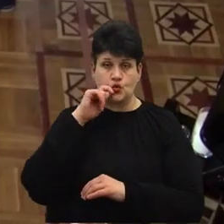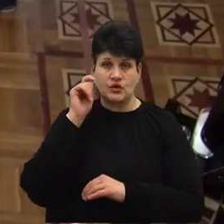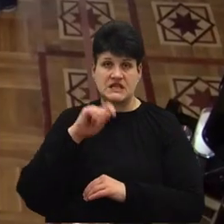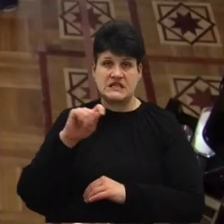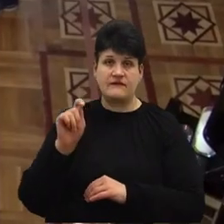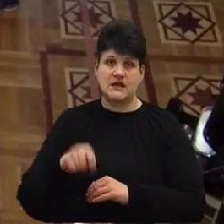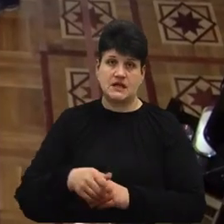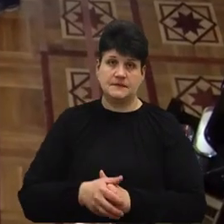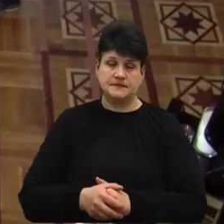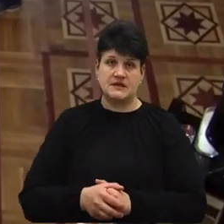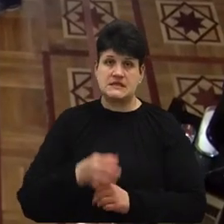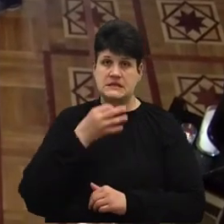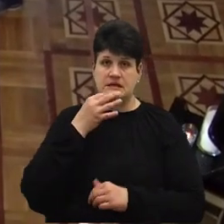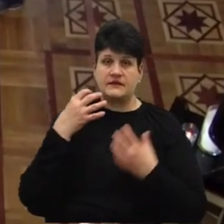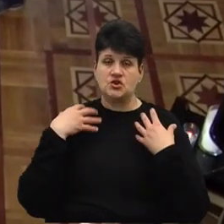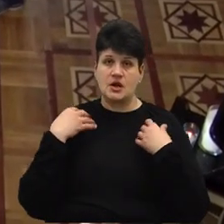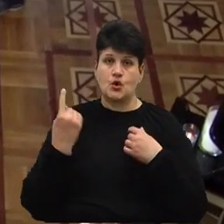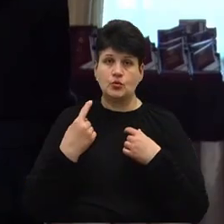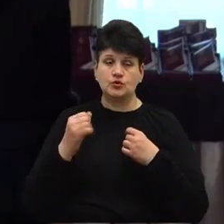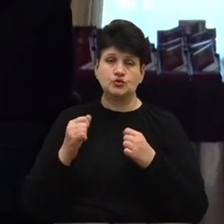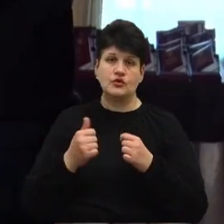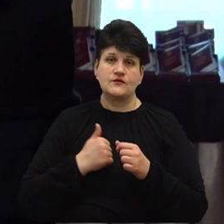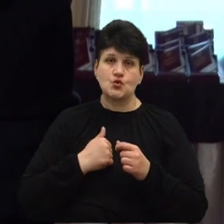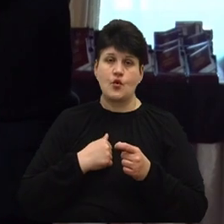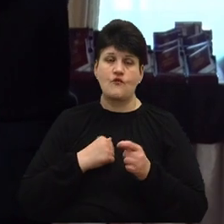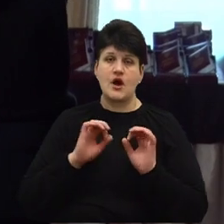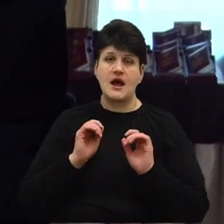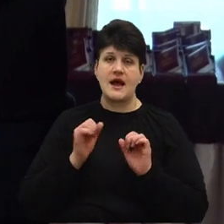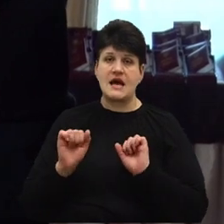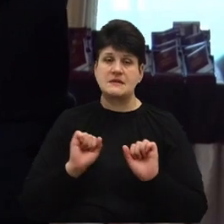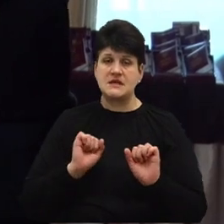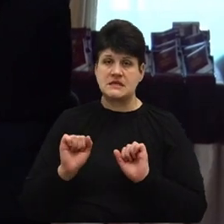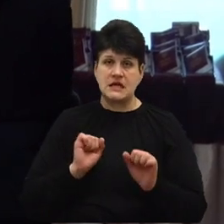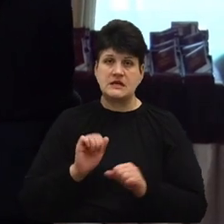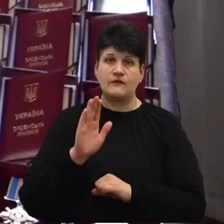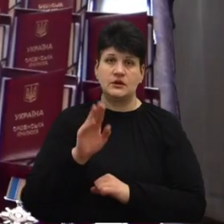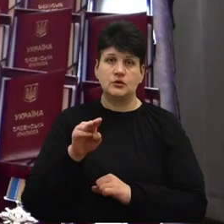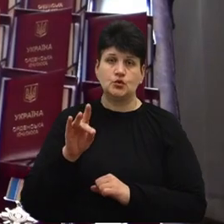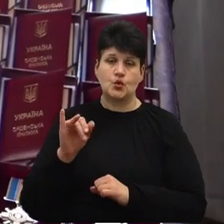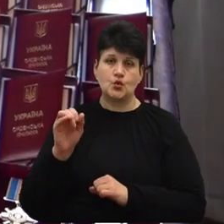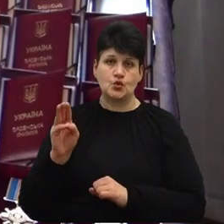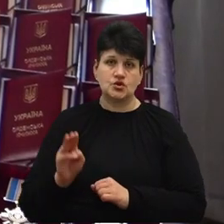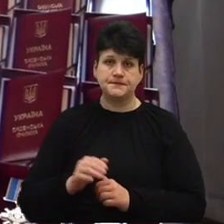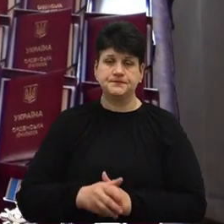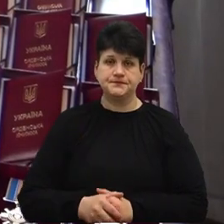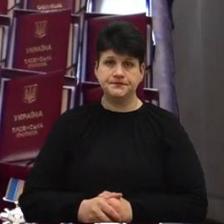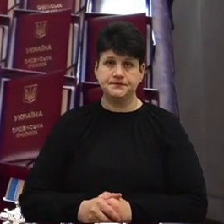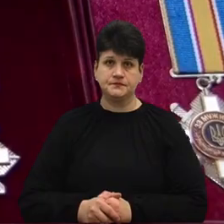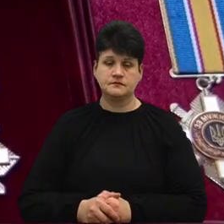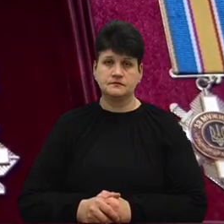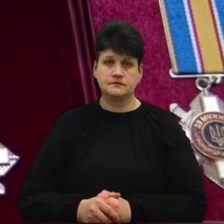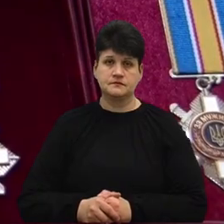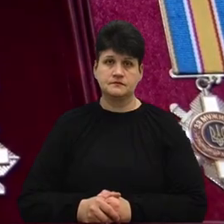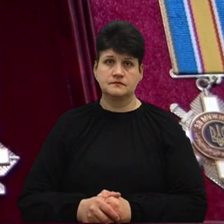з Тернопільщини, розповів начальник обласної військової адміністрації Володимир Труш. Тарас Бурак, Оксана Галіяш, Суспільне